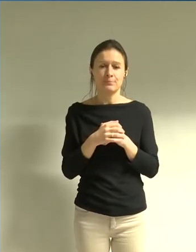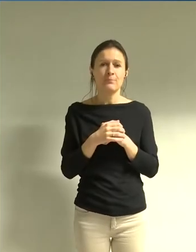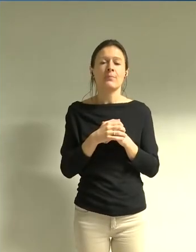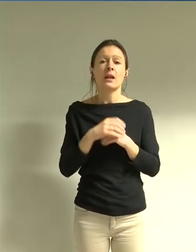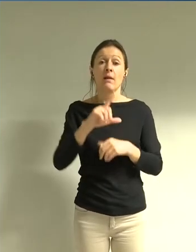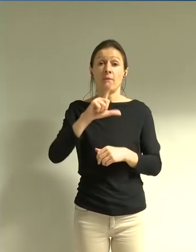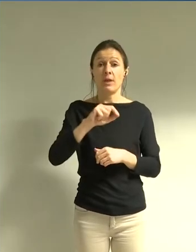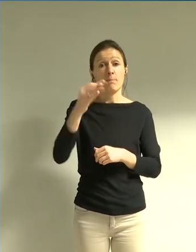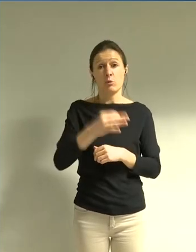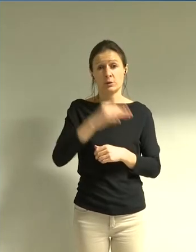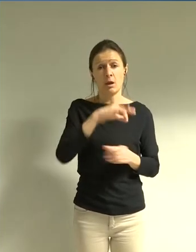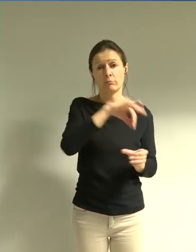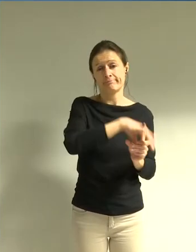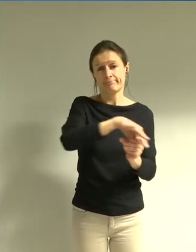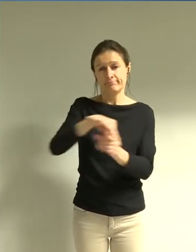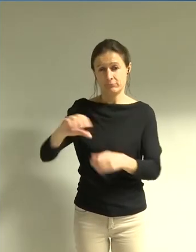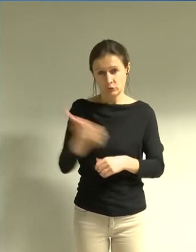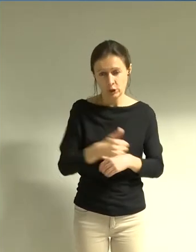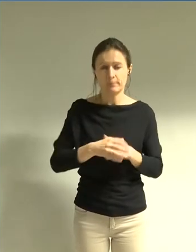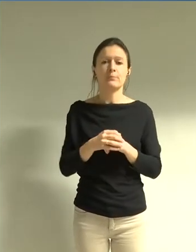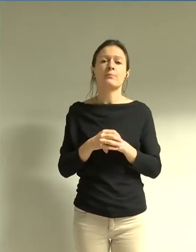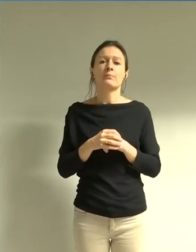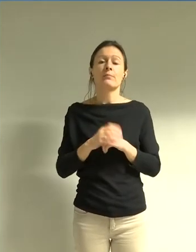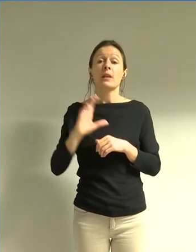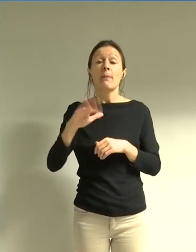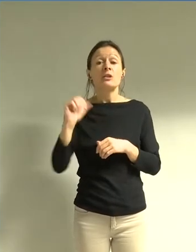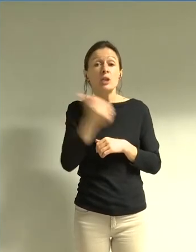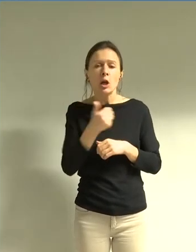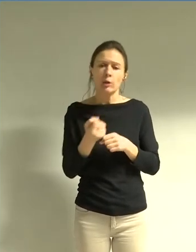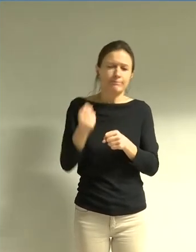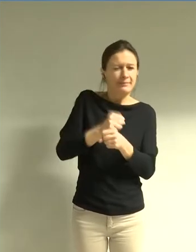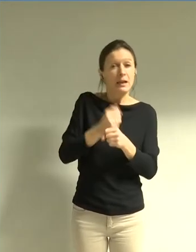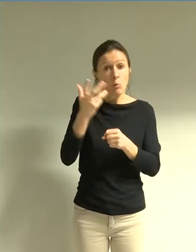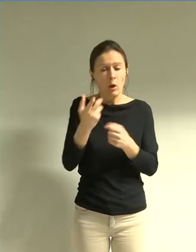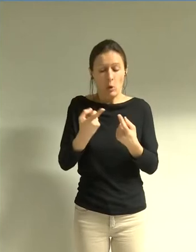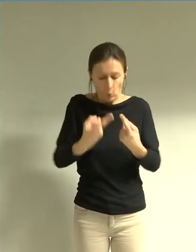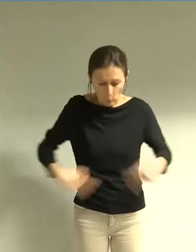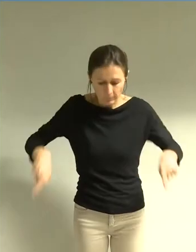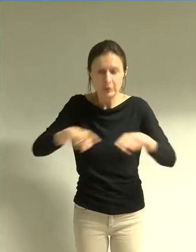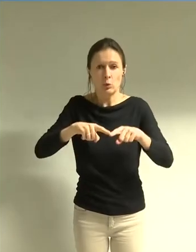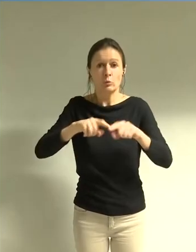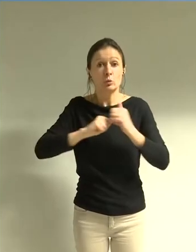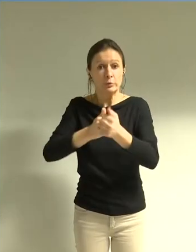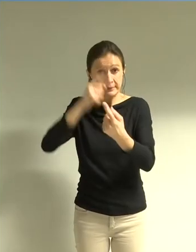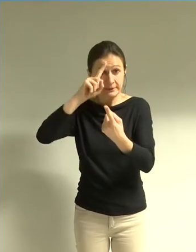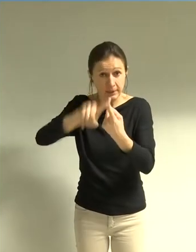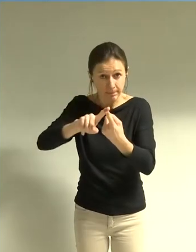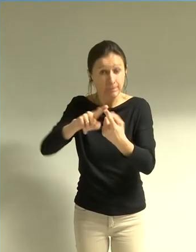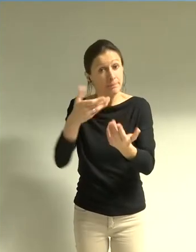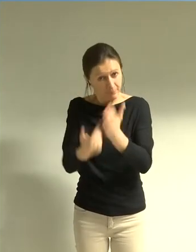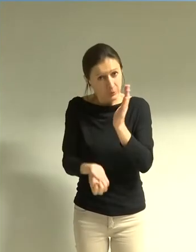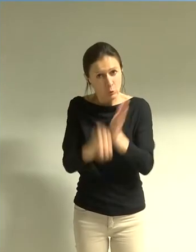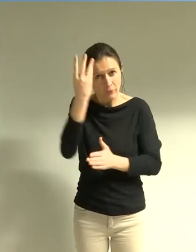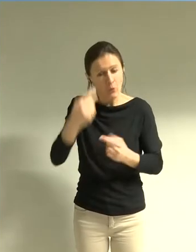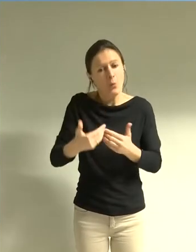pour a décidé la création de commissions thématiques c'est là une des formes de travail coopératif nouvelle qui pourra exister